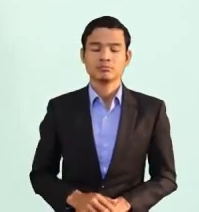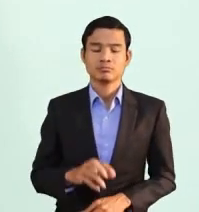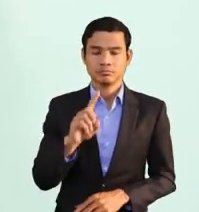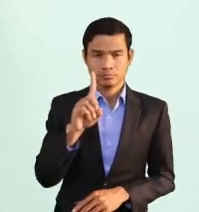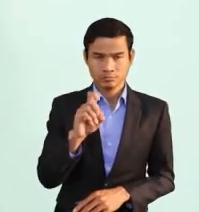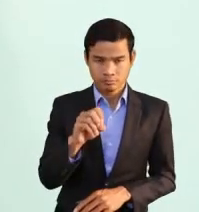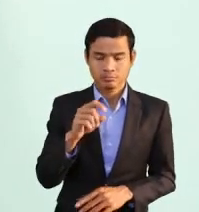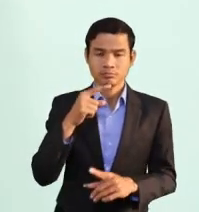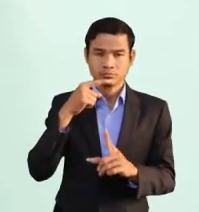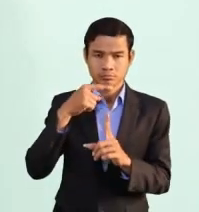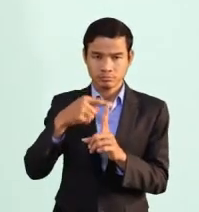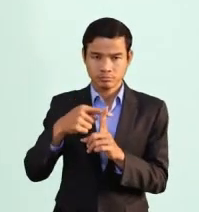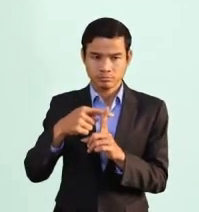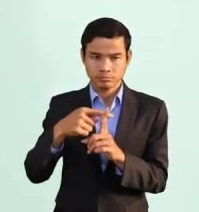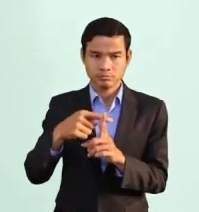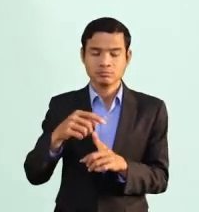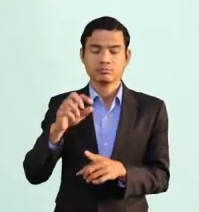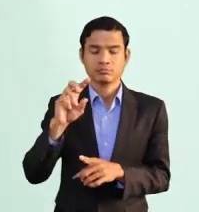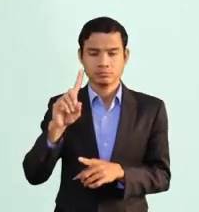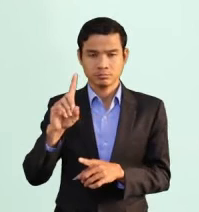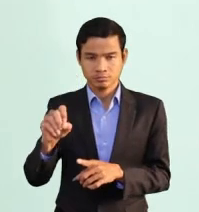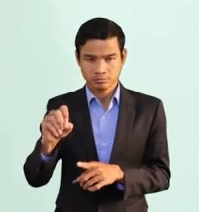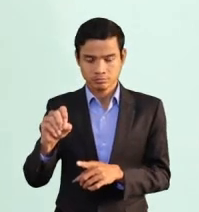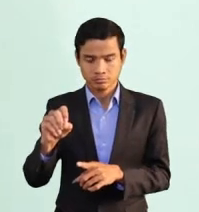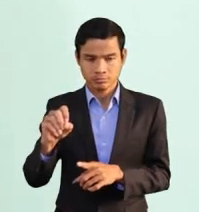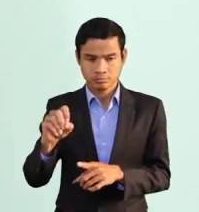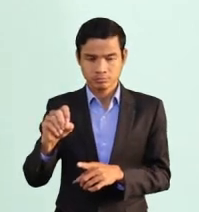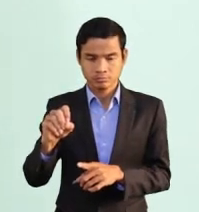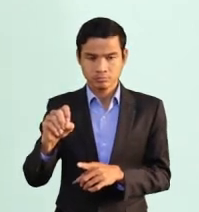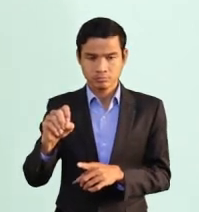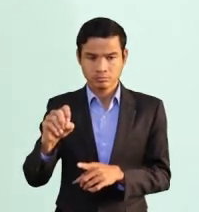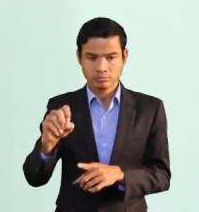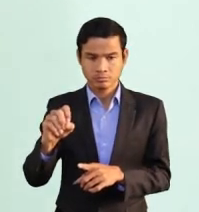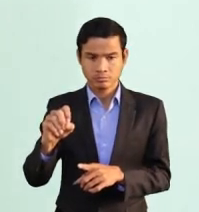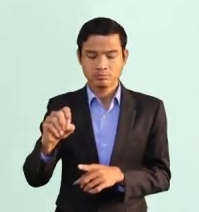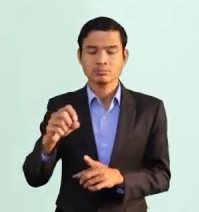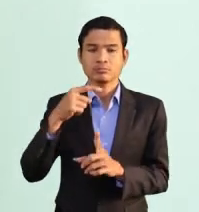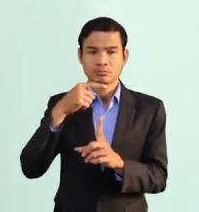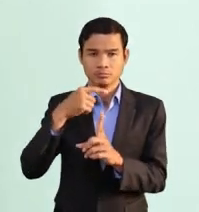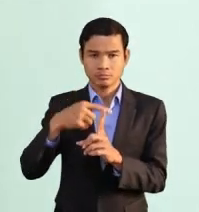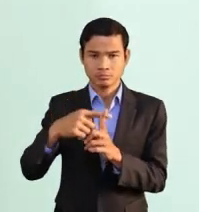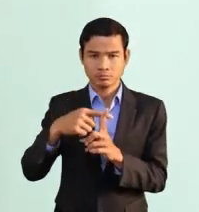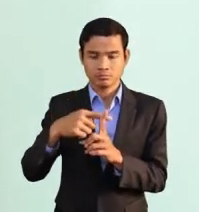đóp bột nâng đóp